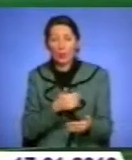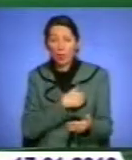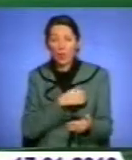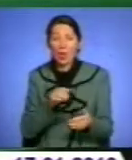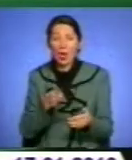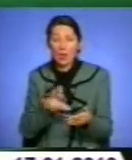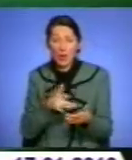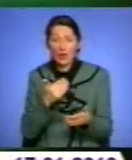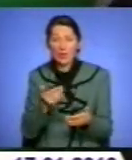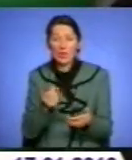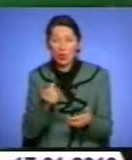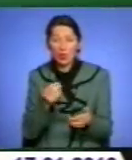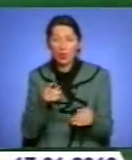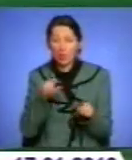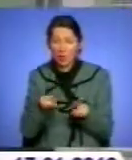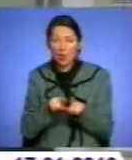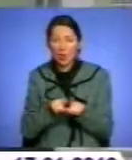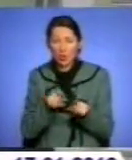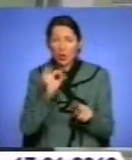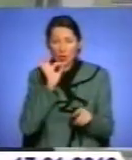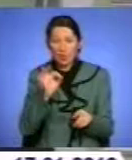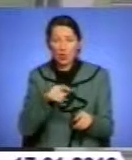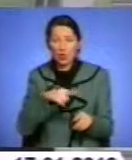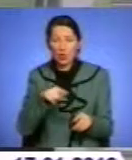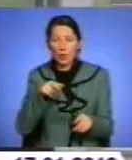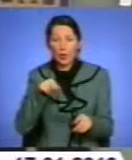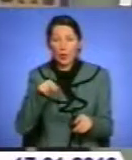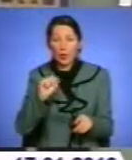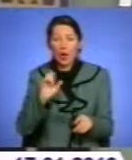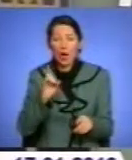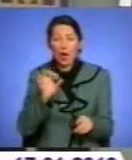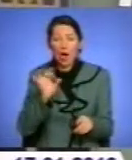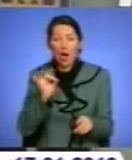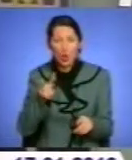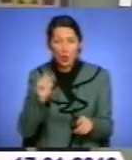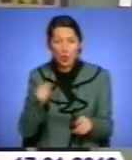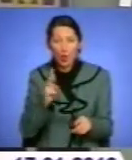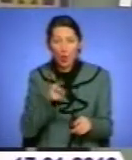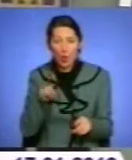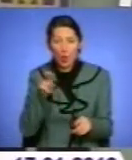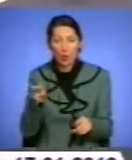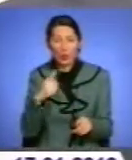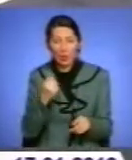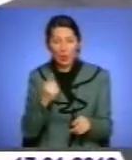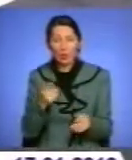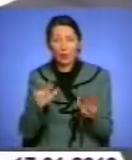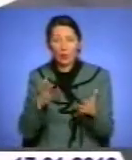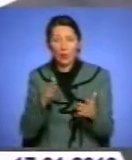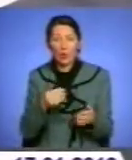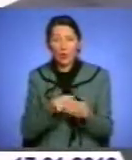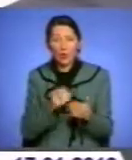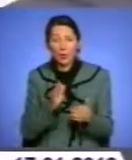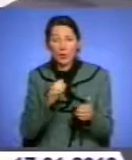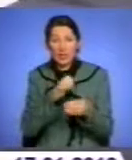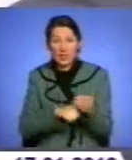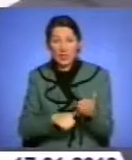і в результаті втратила чималу суму. Тернопільські оперативники встановили, що у першому випадку кошти були зняті в Алчевську Луганської області,